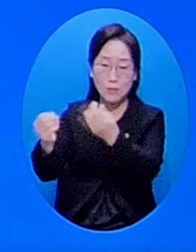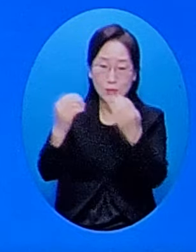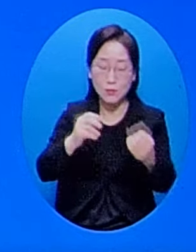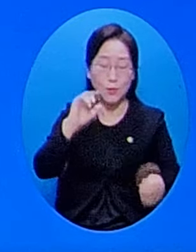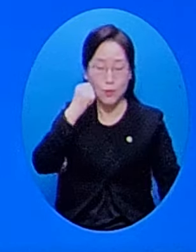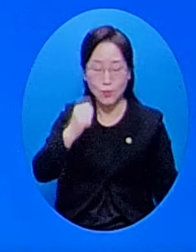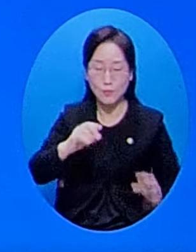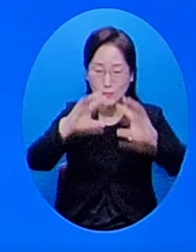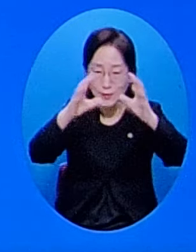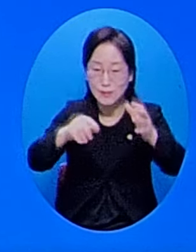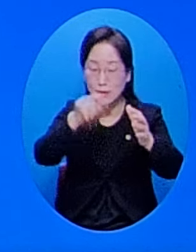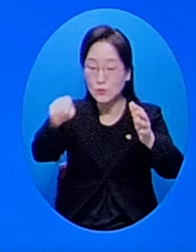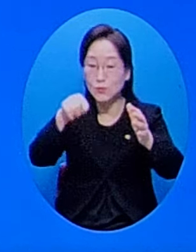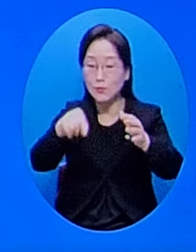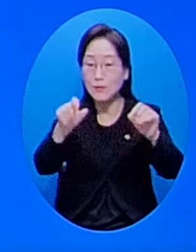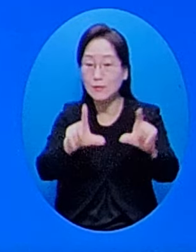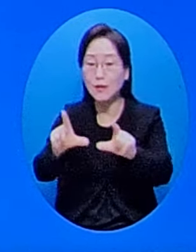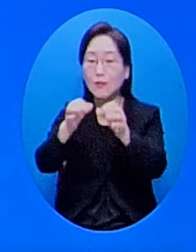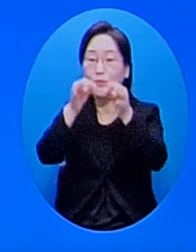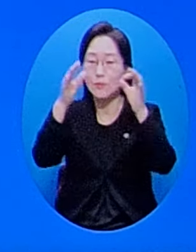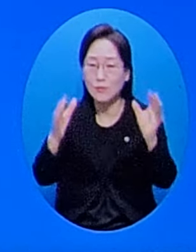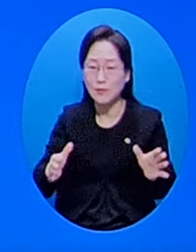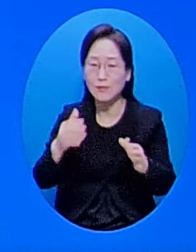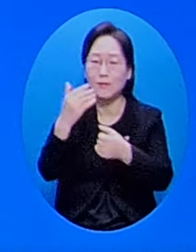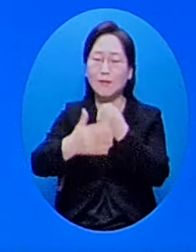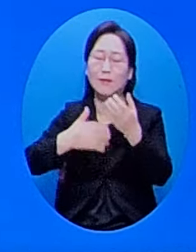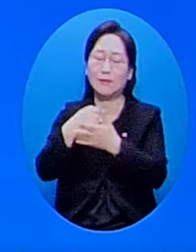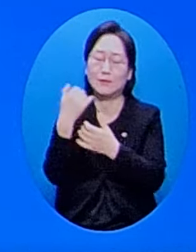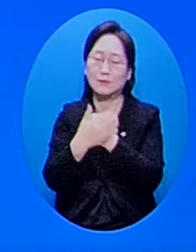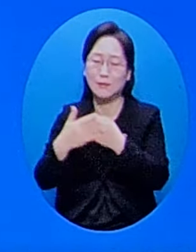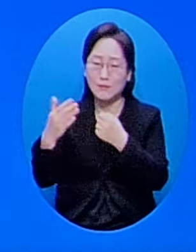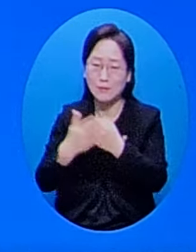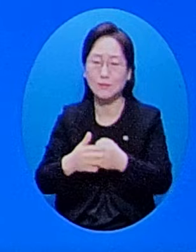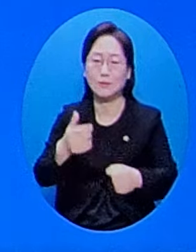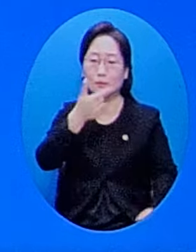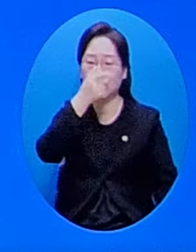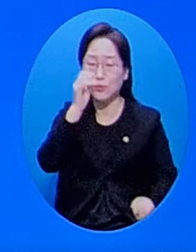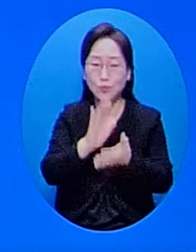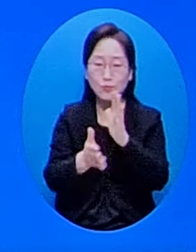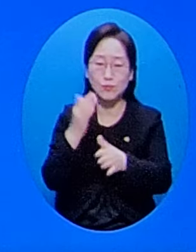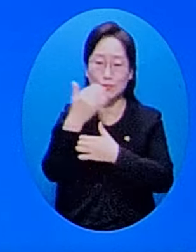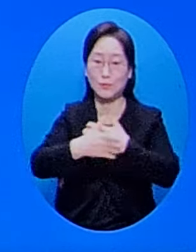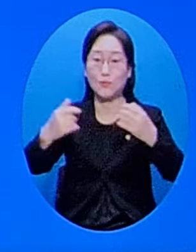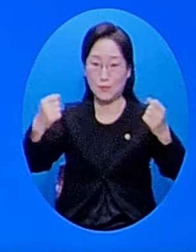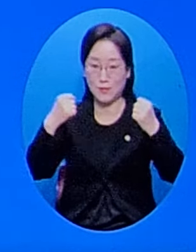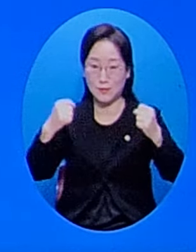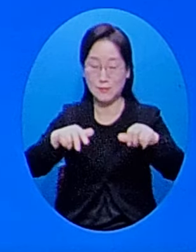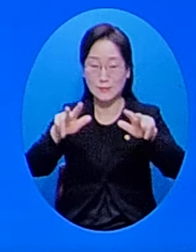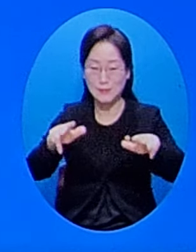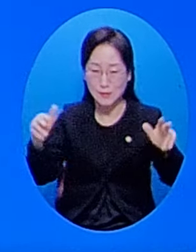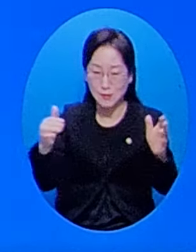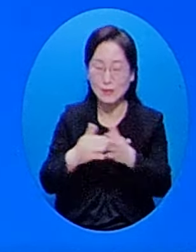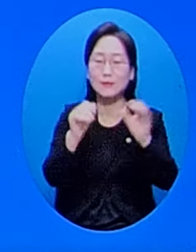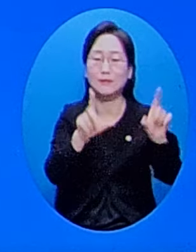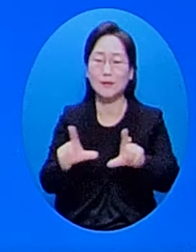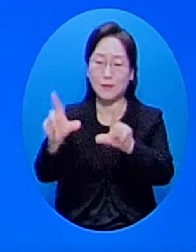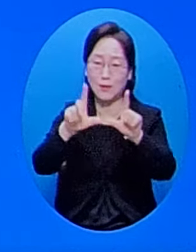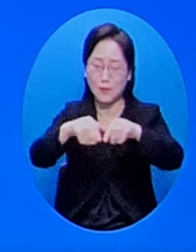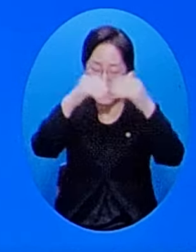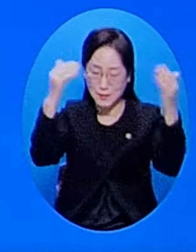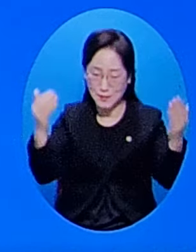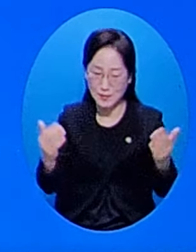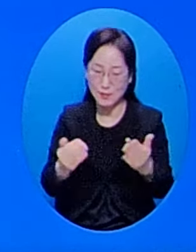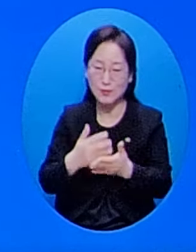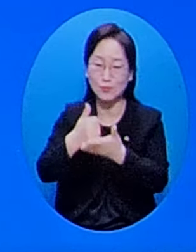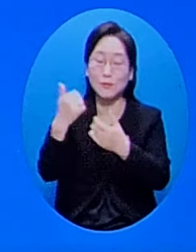세상에 살면서 주님의 은혜 가운데 부족함 없이 건강한 몸으로 오늘 여기까지 오게 된 이 모든 것이